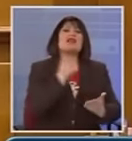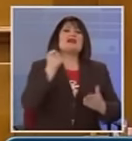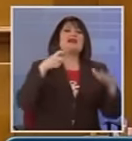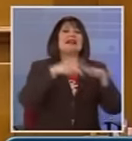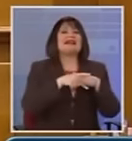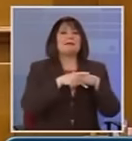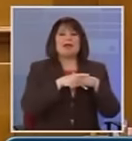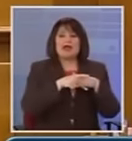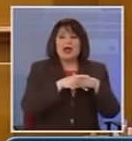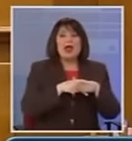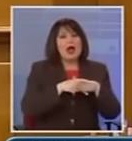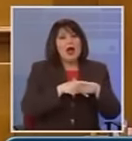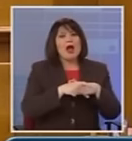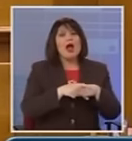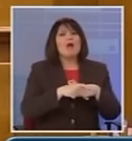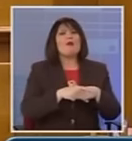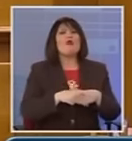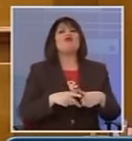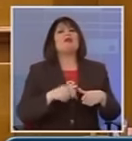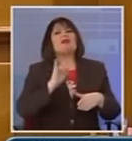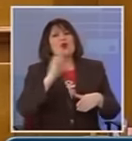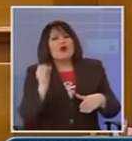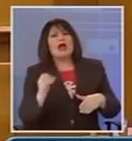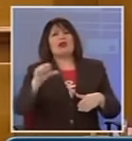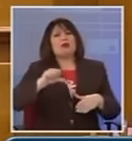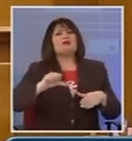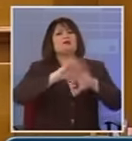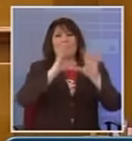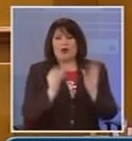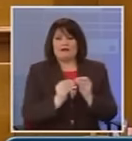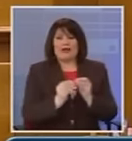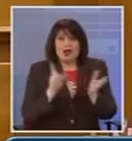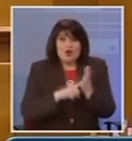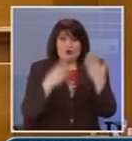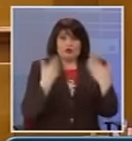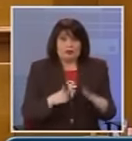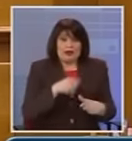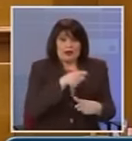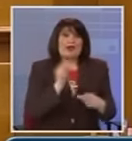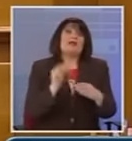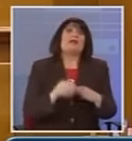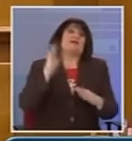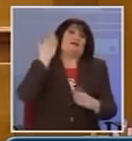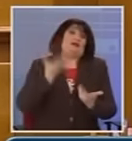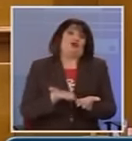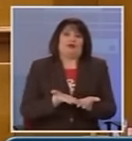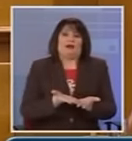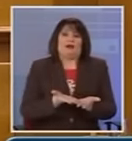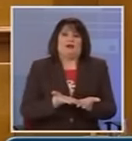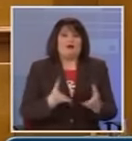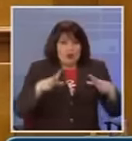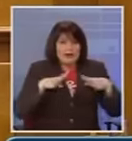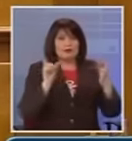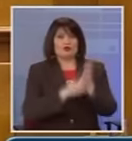ταμείων από τους φυσικούς πόρους της χώρας είναι ήδη νόμιμος του κράτους, κύριε Τσίπρα. Τον οποίο εσείς τότε βεβαίως δεν ψηφίσατε. Και αφού